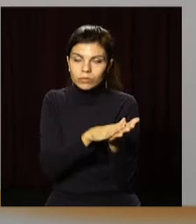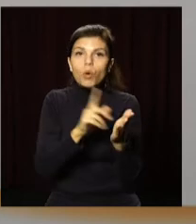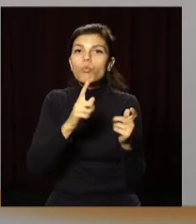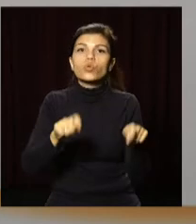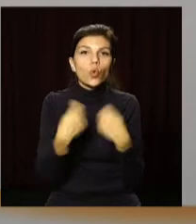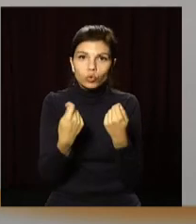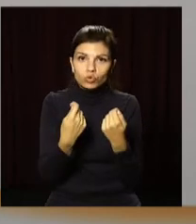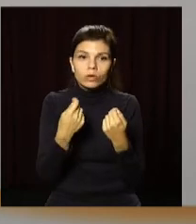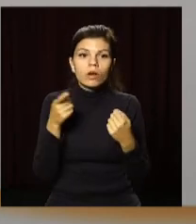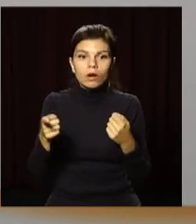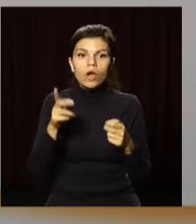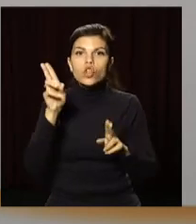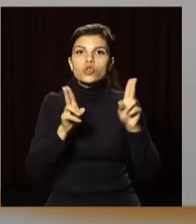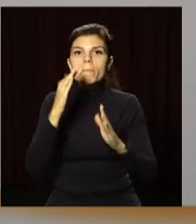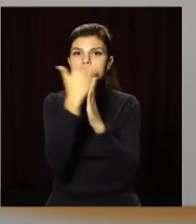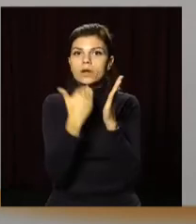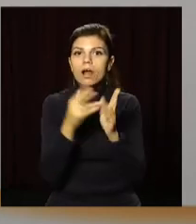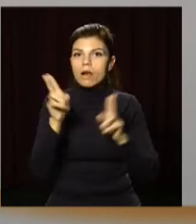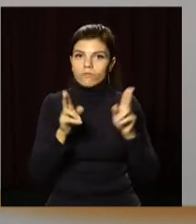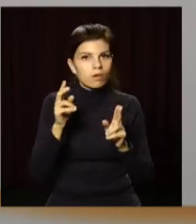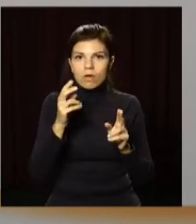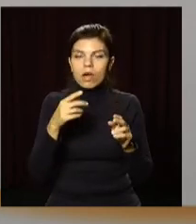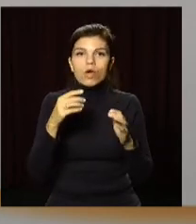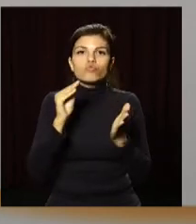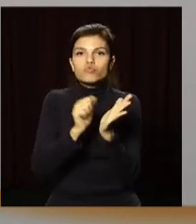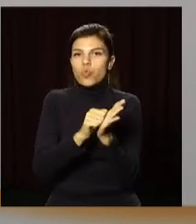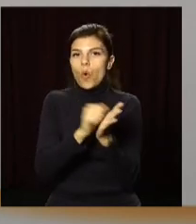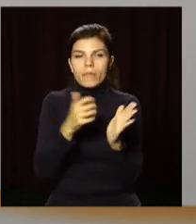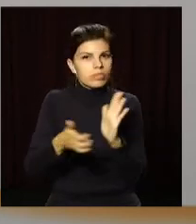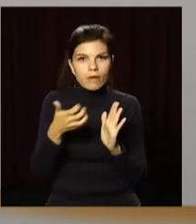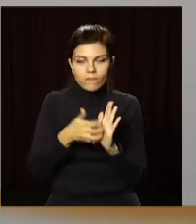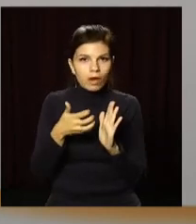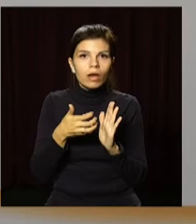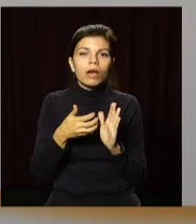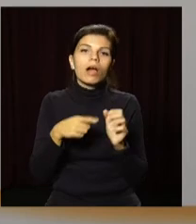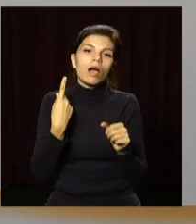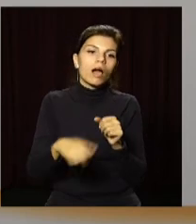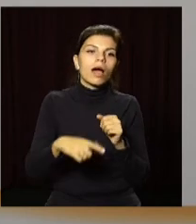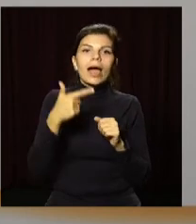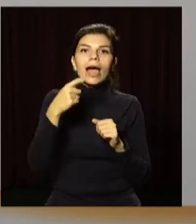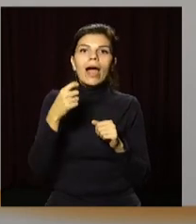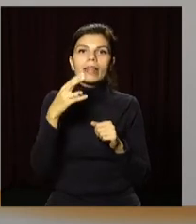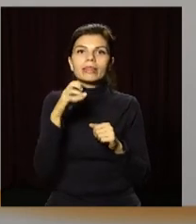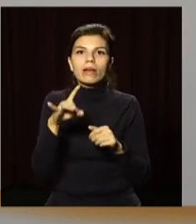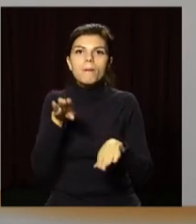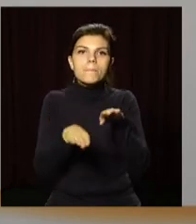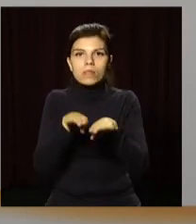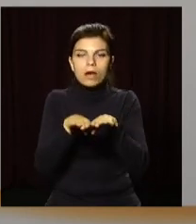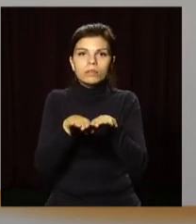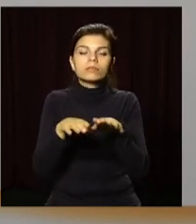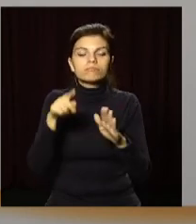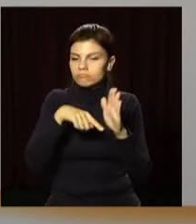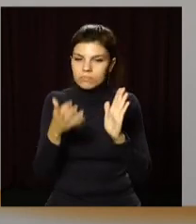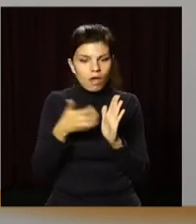порушення відповідно дотриманих норм, неповний пакет документів або не дотримана процедура гендерного балансу у виборчих